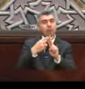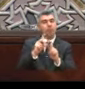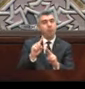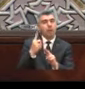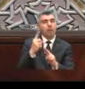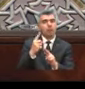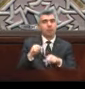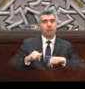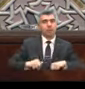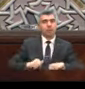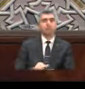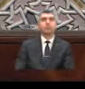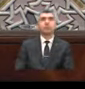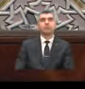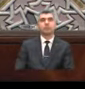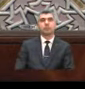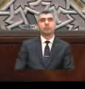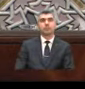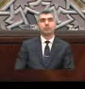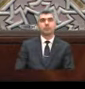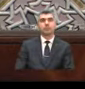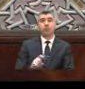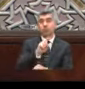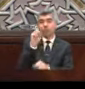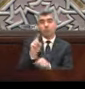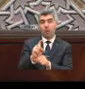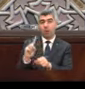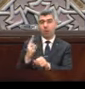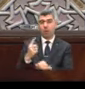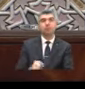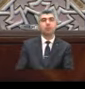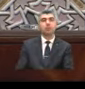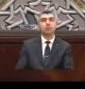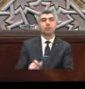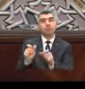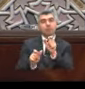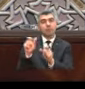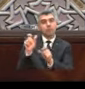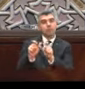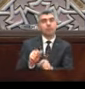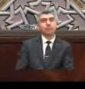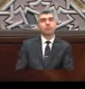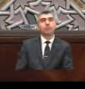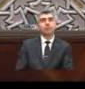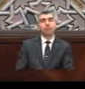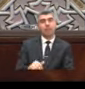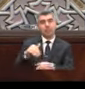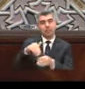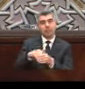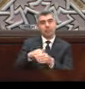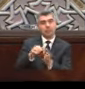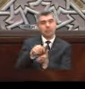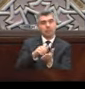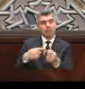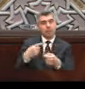موحداً من لدن السيدة الوزيرة. السؤال الأول للسيدات والسادة النواب المحترمين من فريق الأصالة